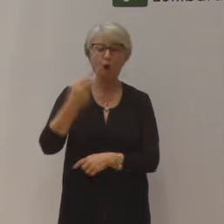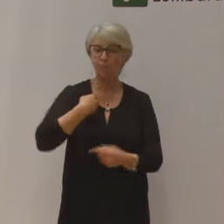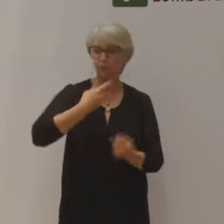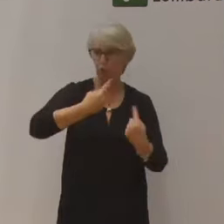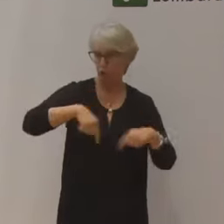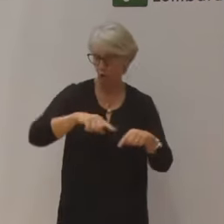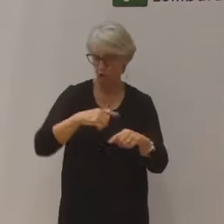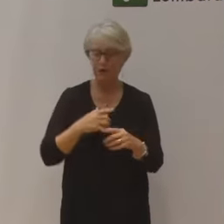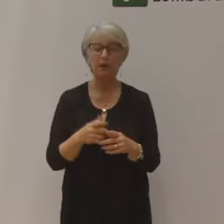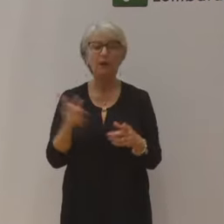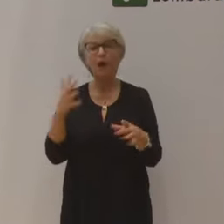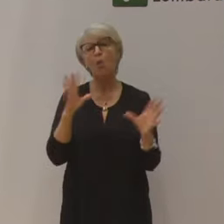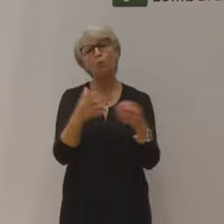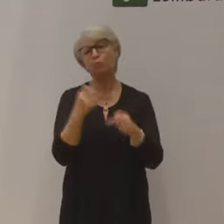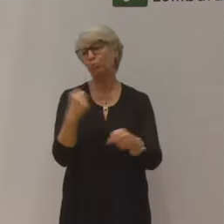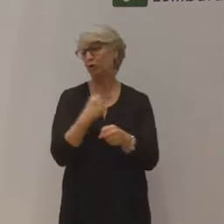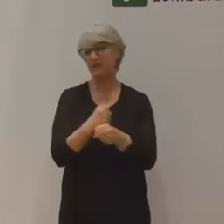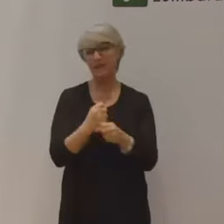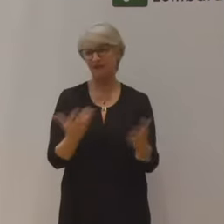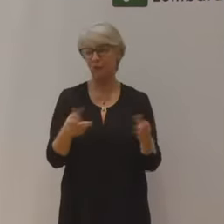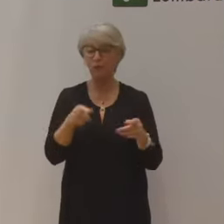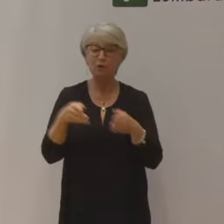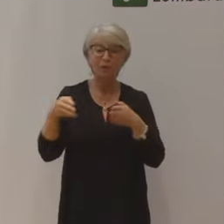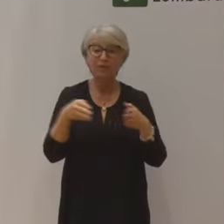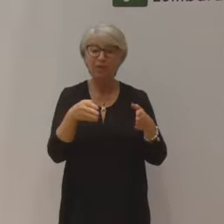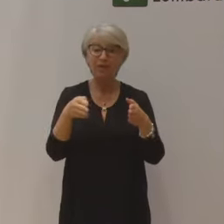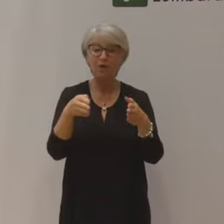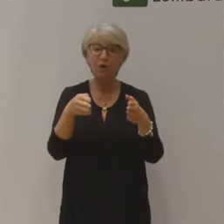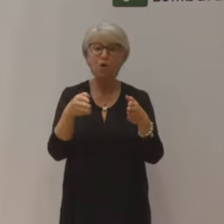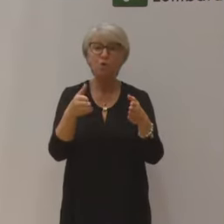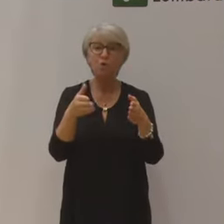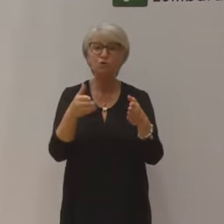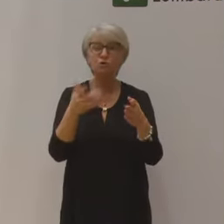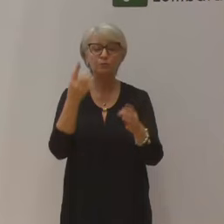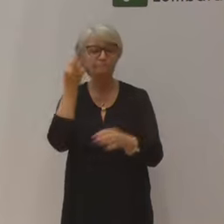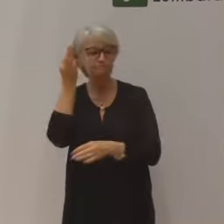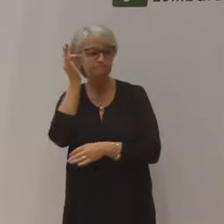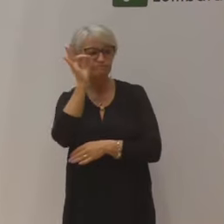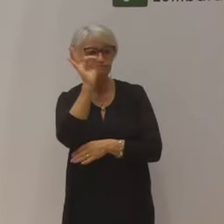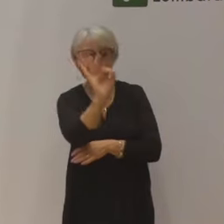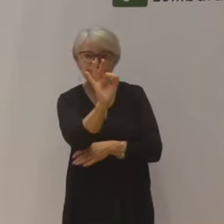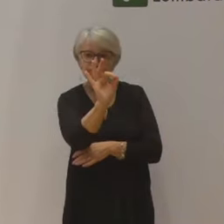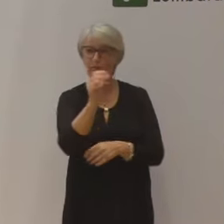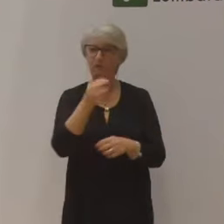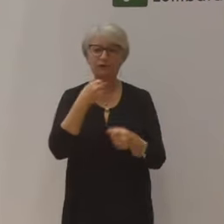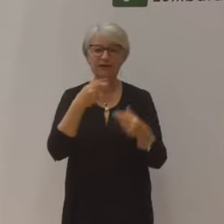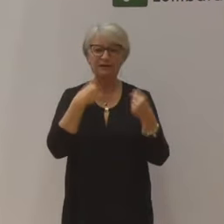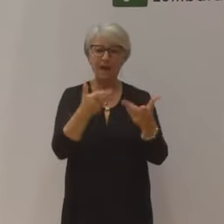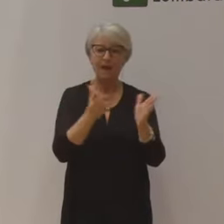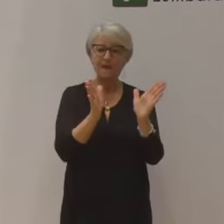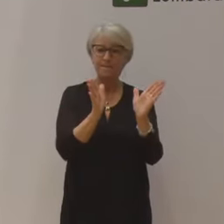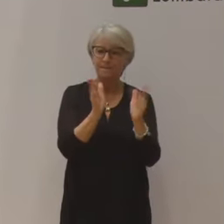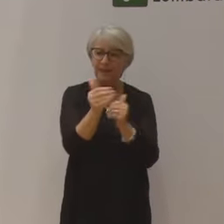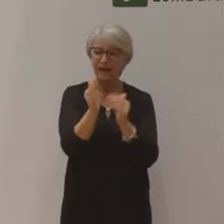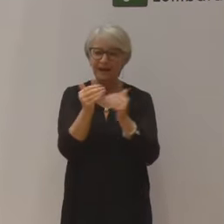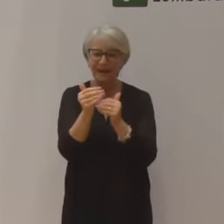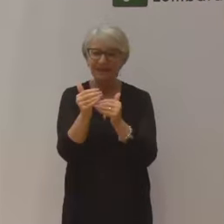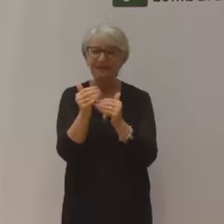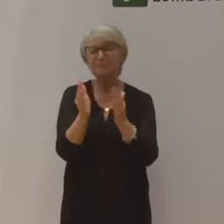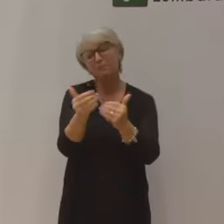gruppo di lavoro. È un percorso che mira a definire dei pacchetti di interventi